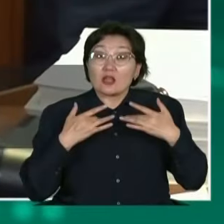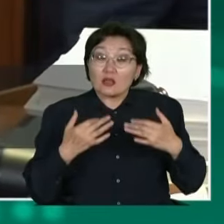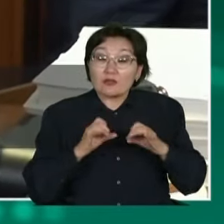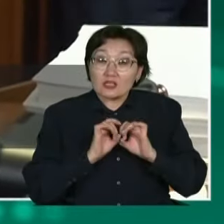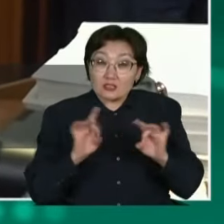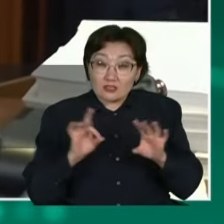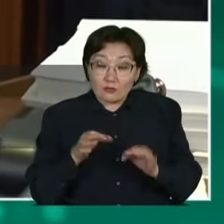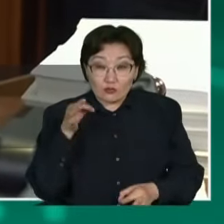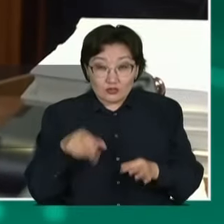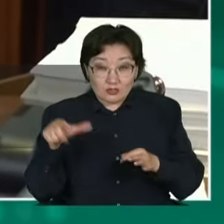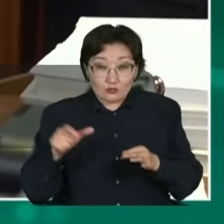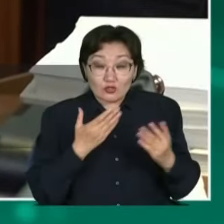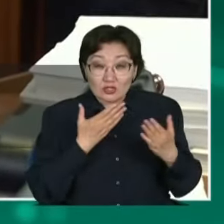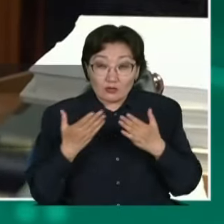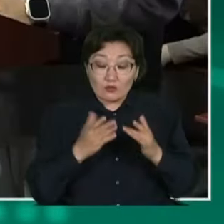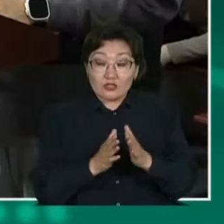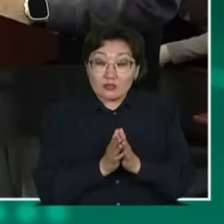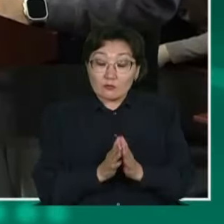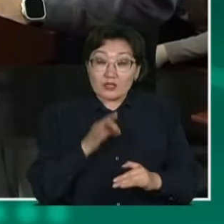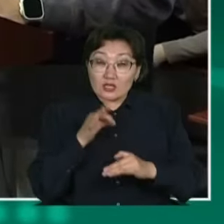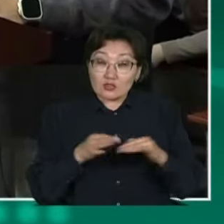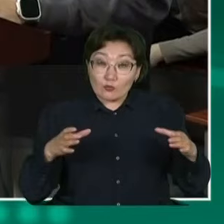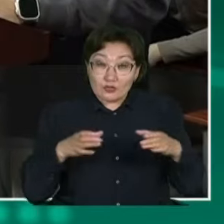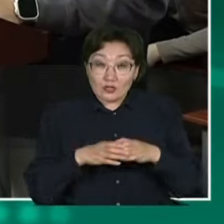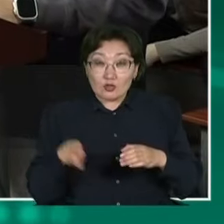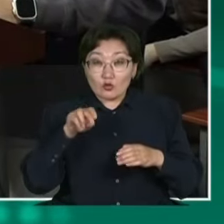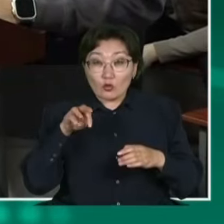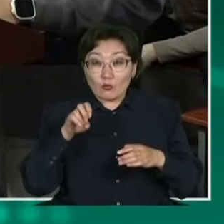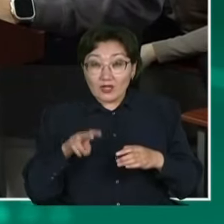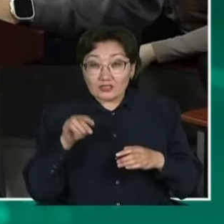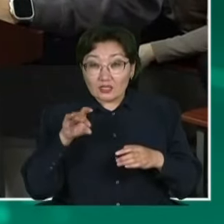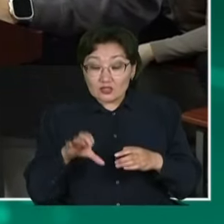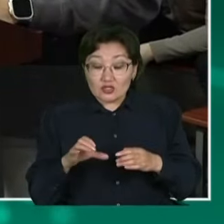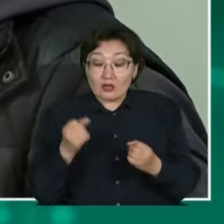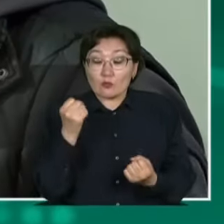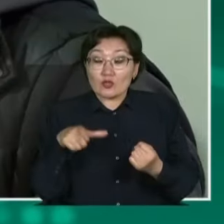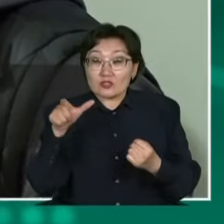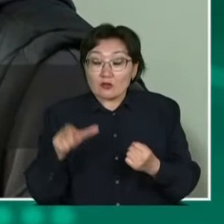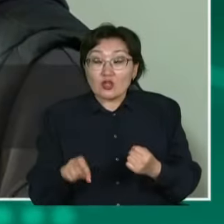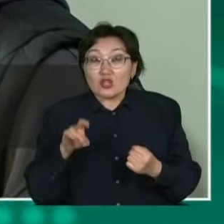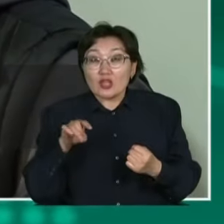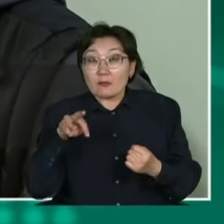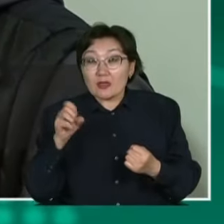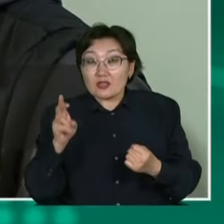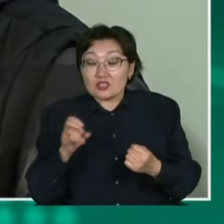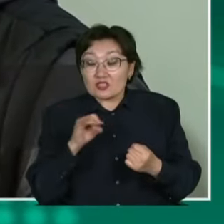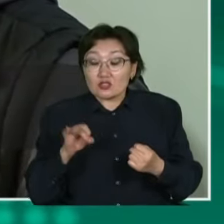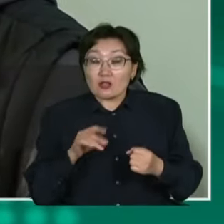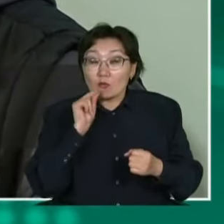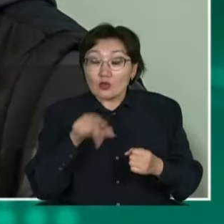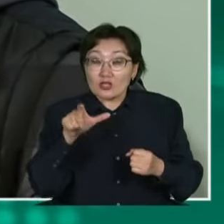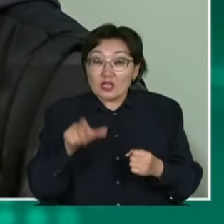шықты. Судьяға оқыған өтініште жауапты компания Думан Транстың, көлік жүргізушісі Ермек Шөкебаеваның және